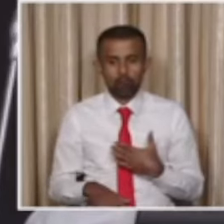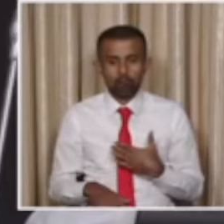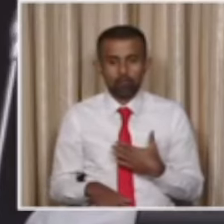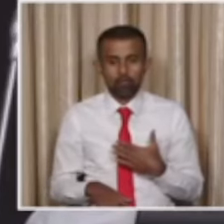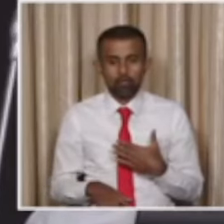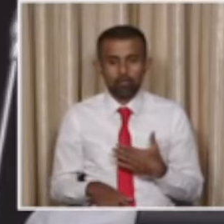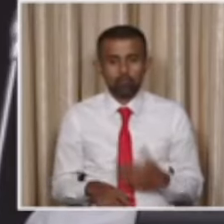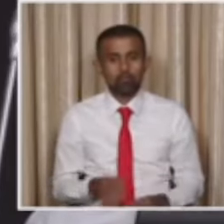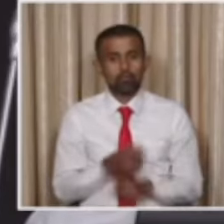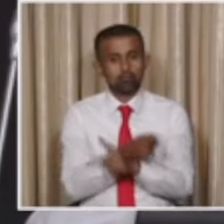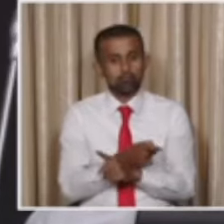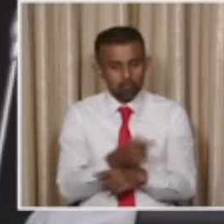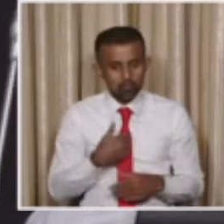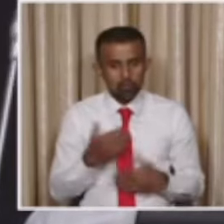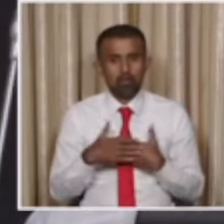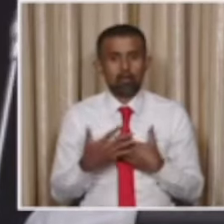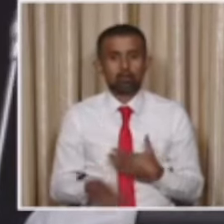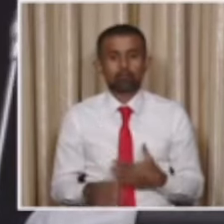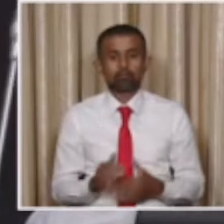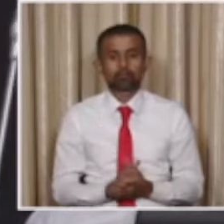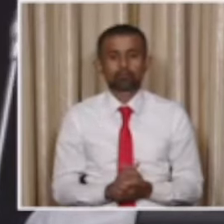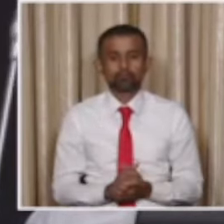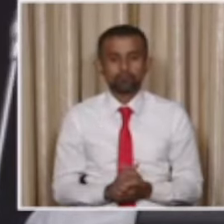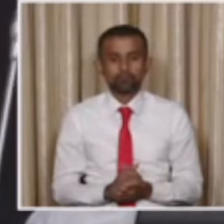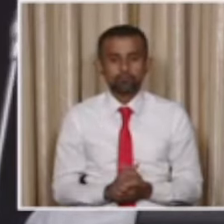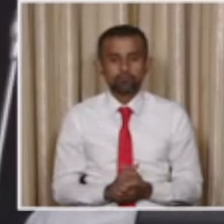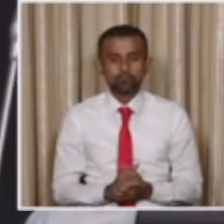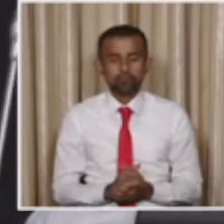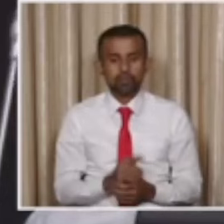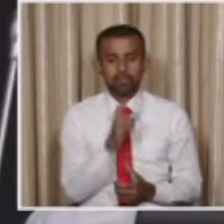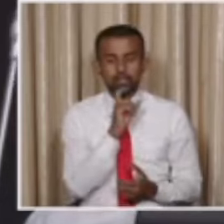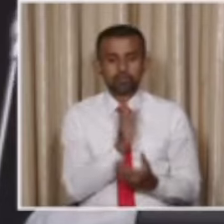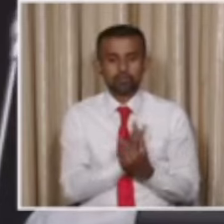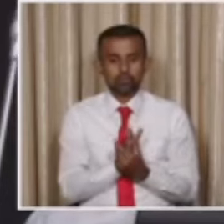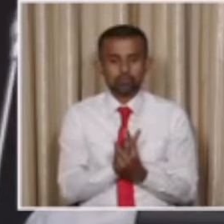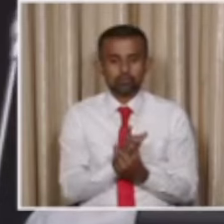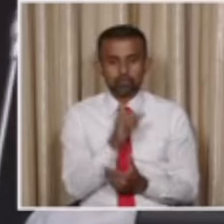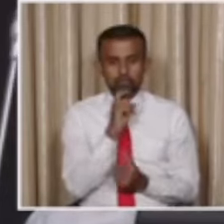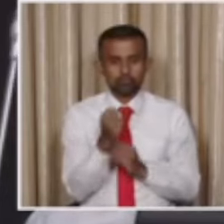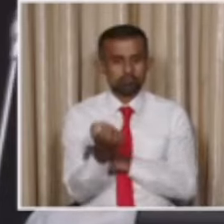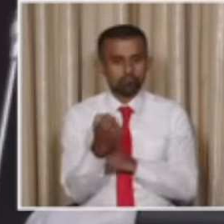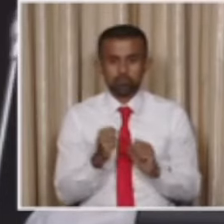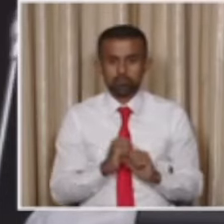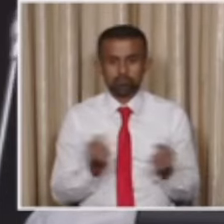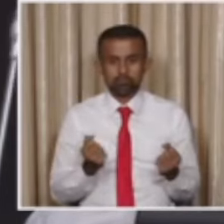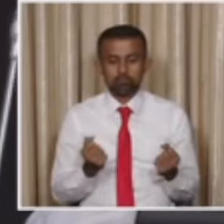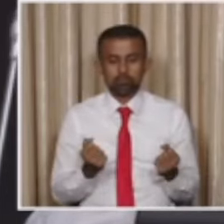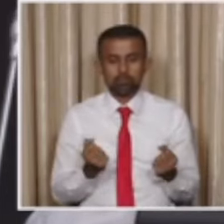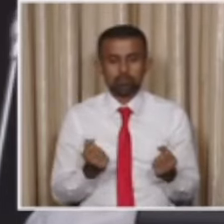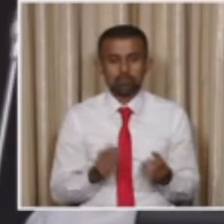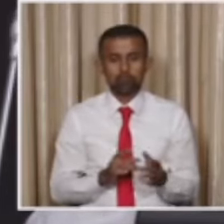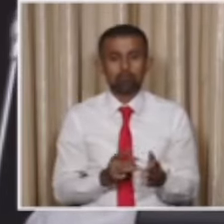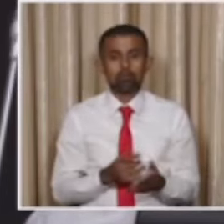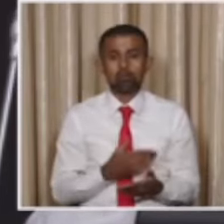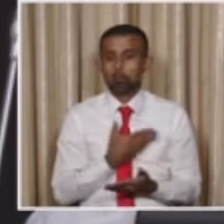වලට මම උගන්වලා තියෙනවානේ. එතකොට ඒ නඩුව අධිකරණ බලය නැත්තම් ඒක ප්‍රතික්ෂේප